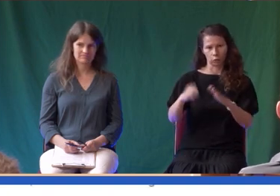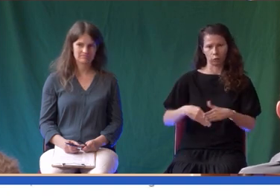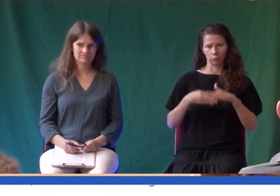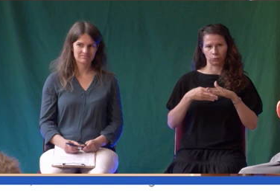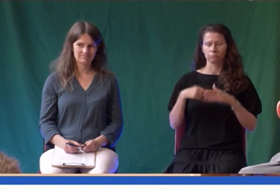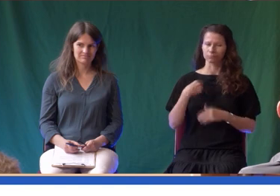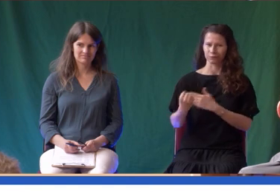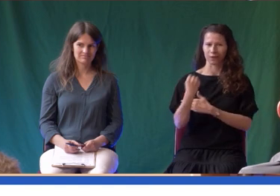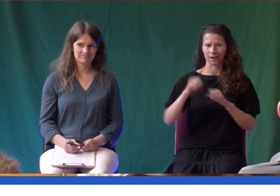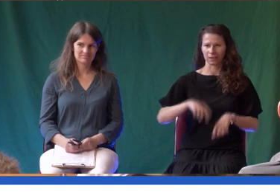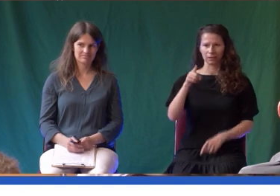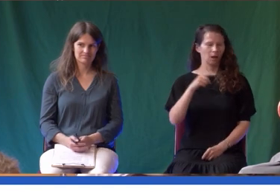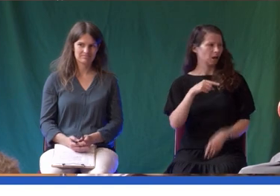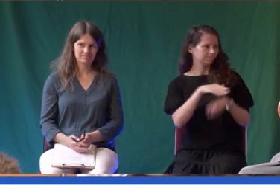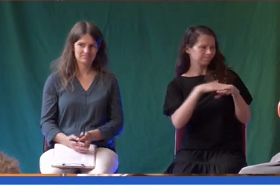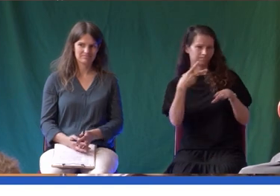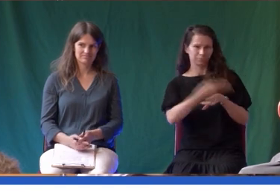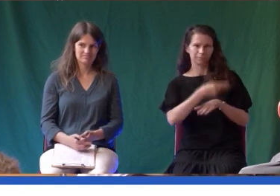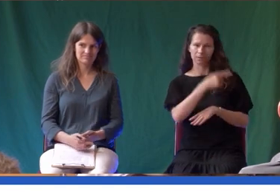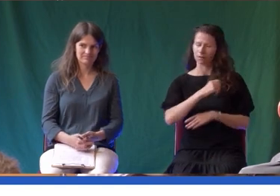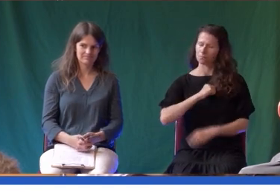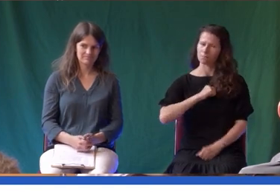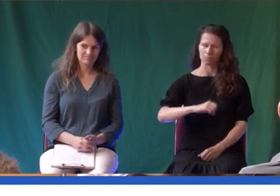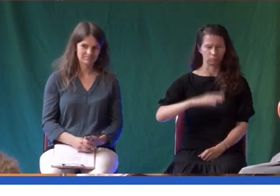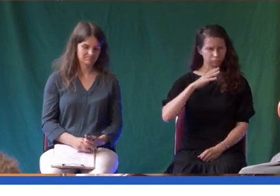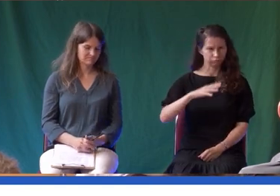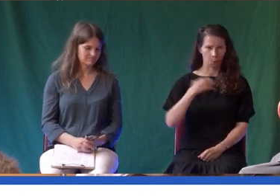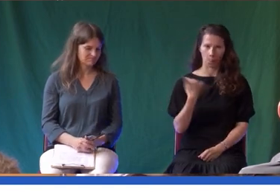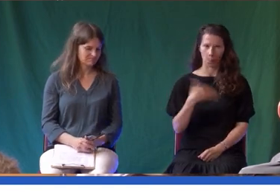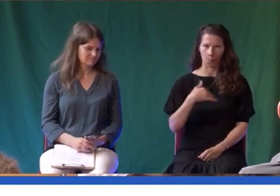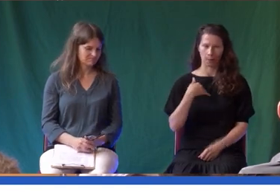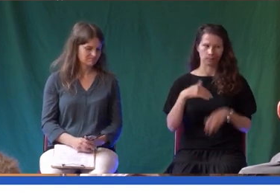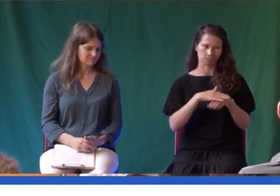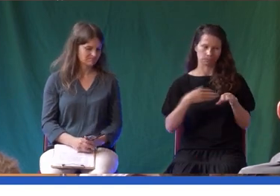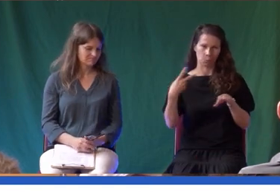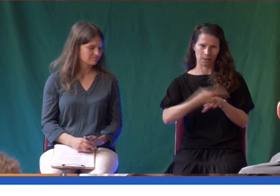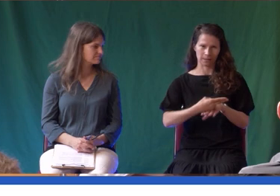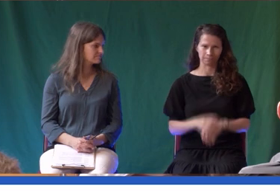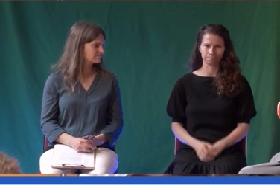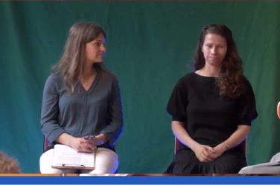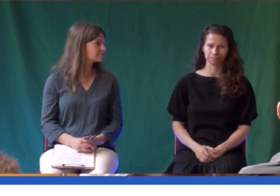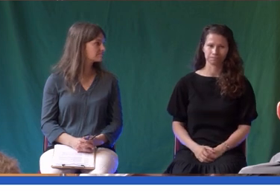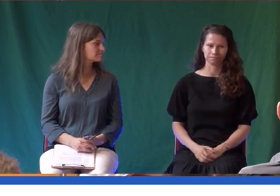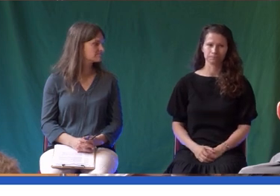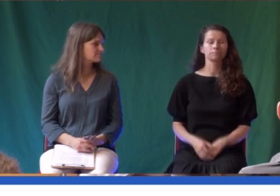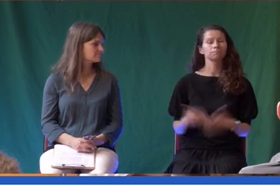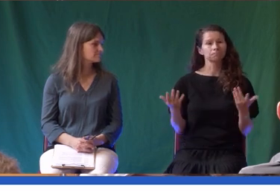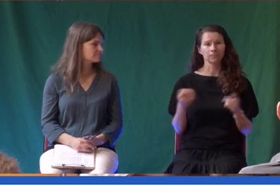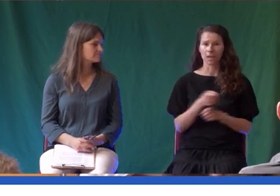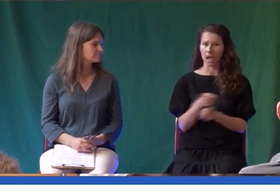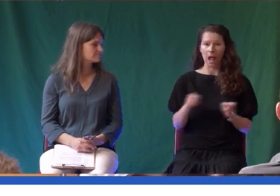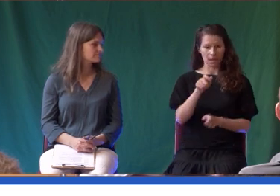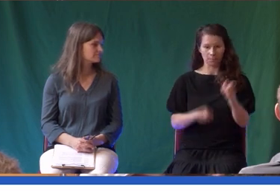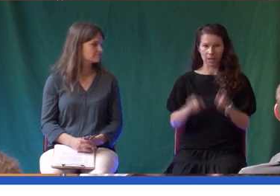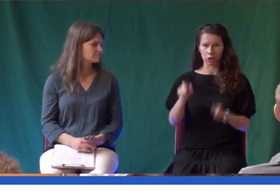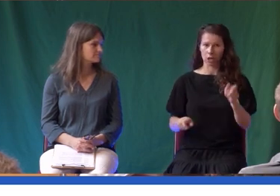einmal kurz und der brechen Entschuldigung nee alles gut jede Familie jeder Mensch darf eine Familie